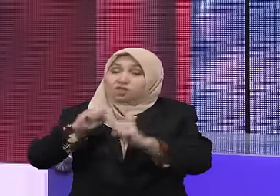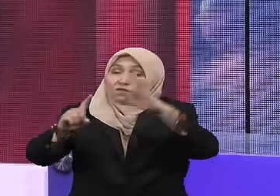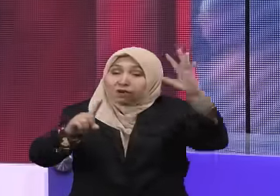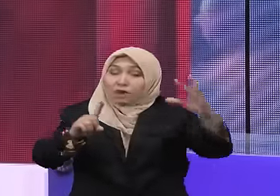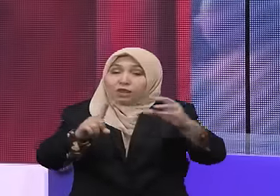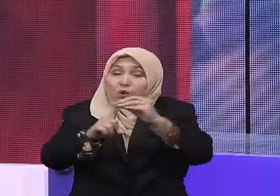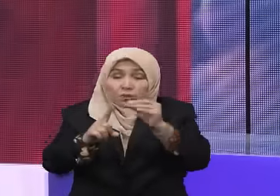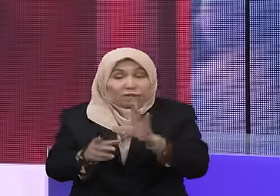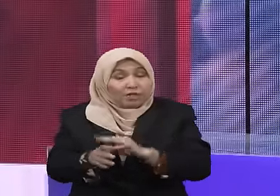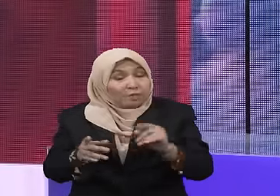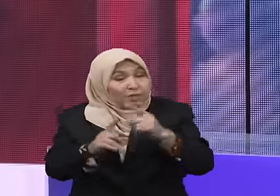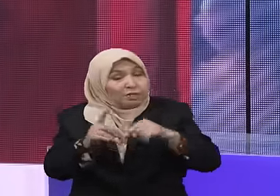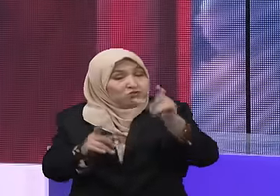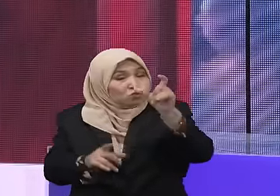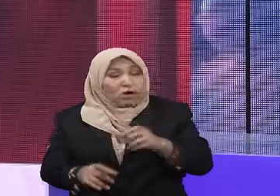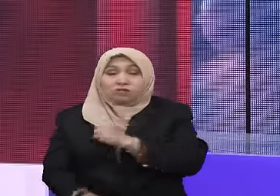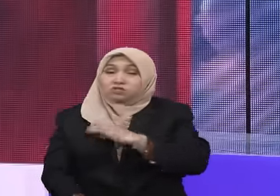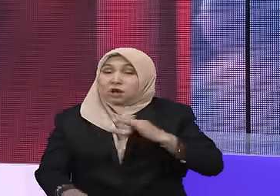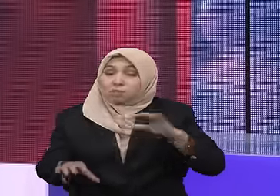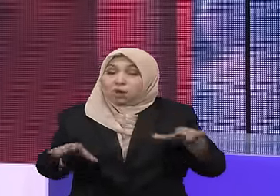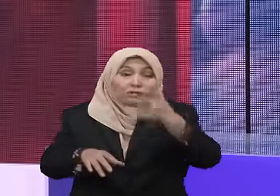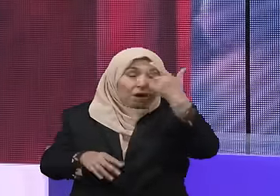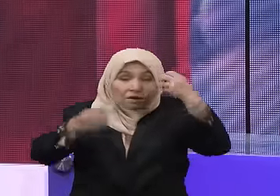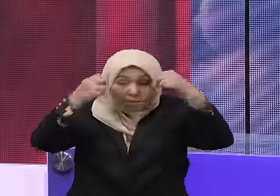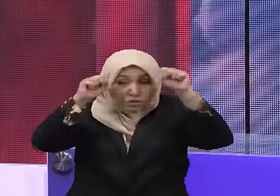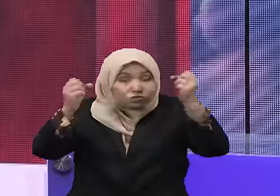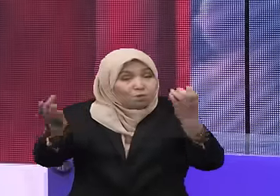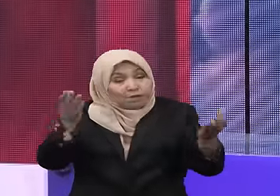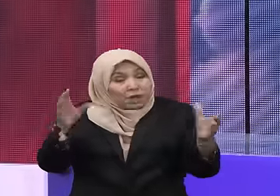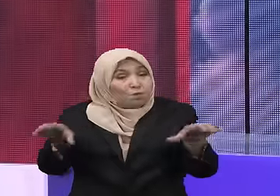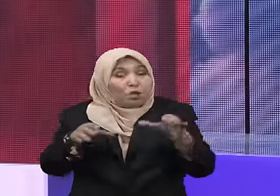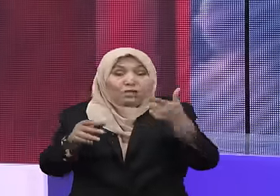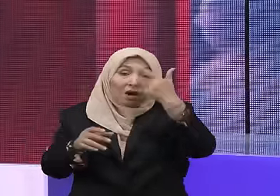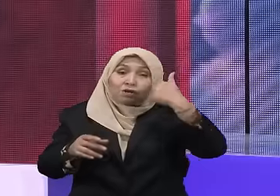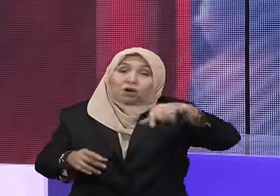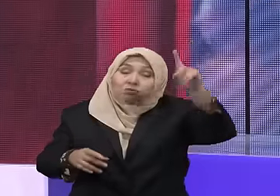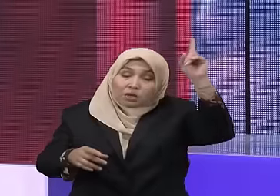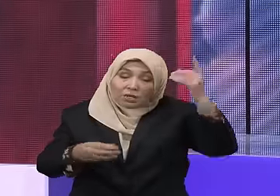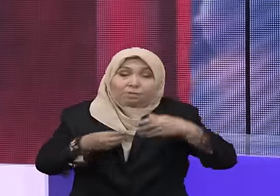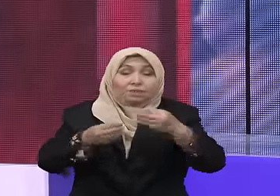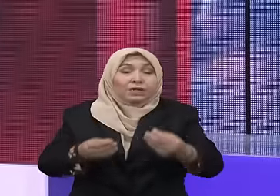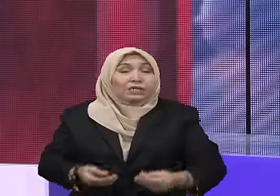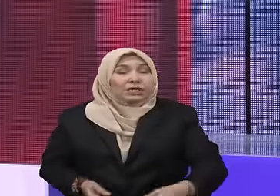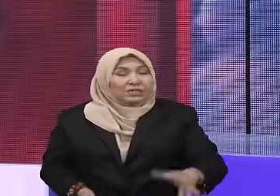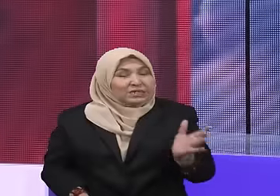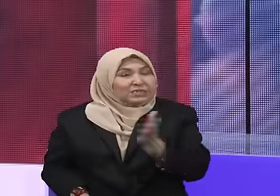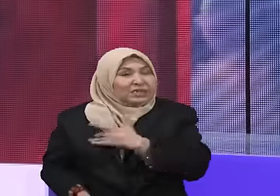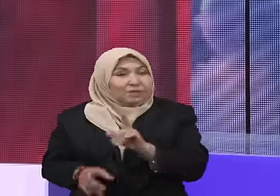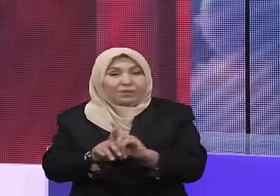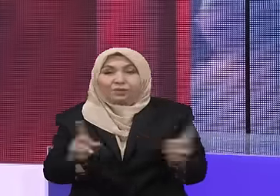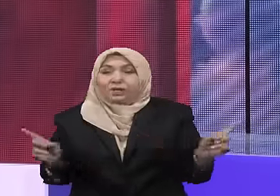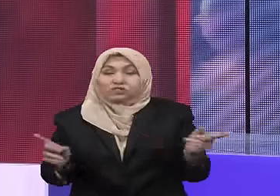makhluk. Dan apabila seorang staff buat kerana bos berbanding dengan buat kerana Allah, dia memberi kesan yang